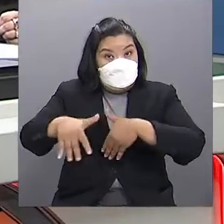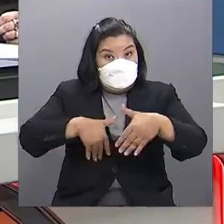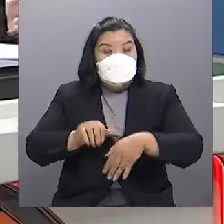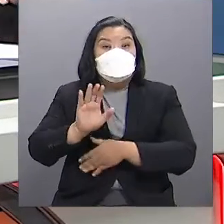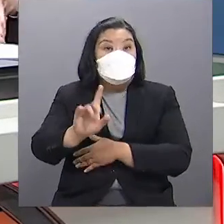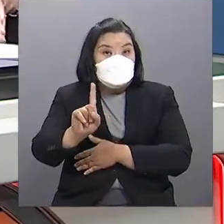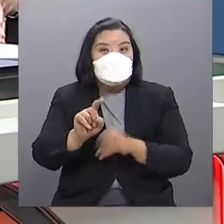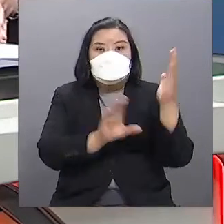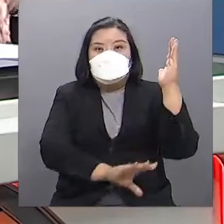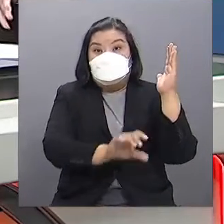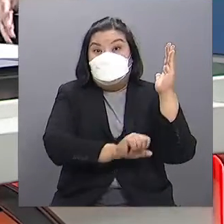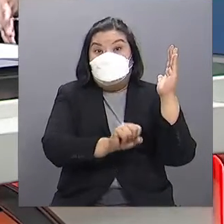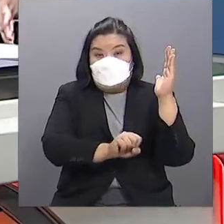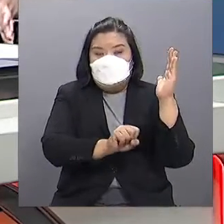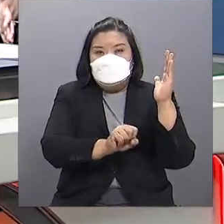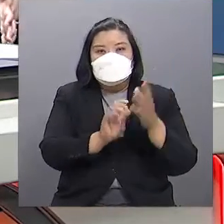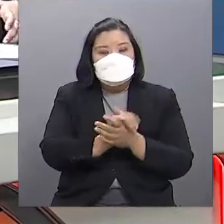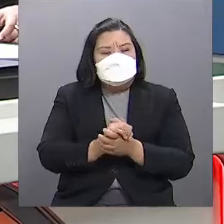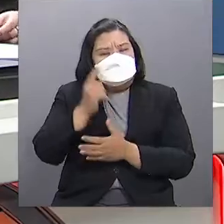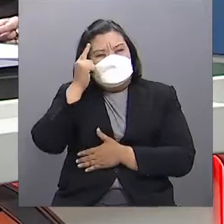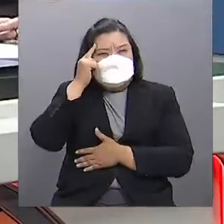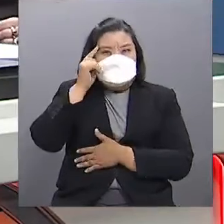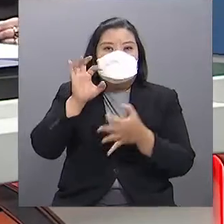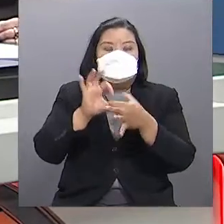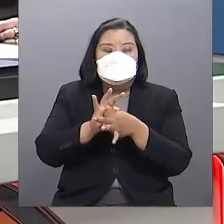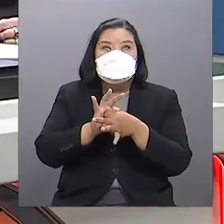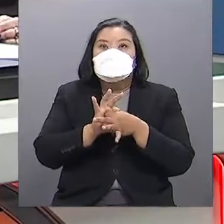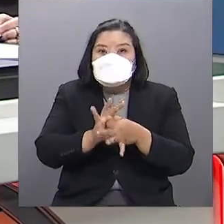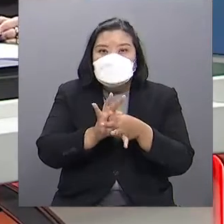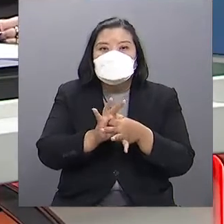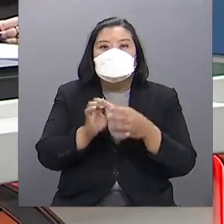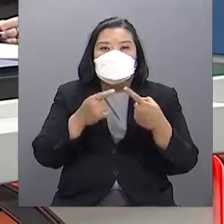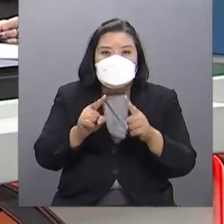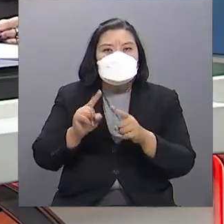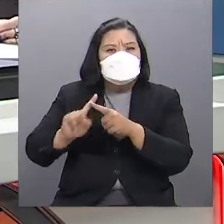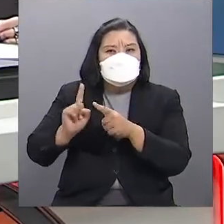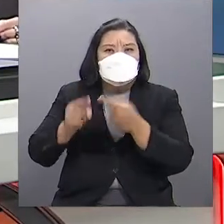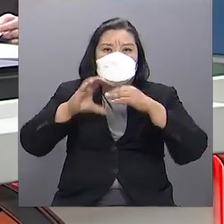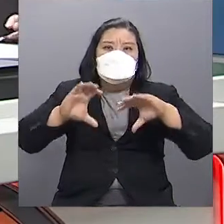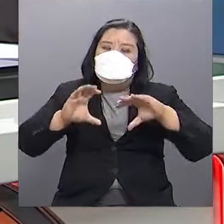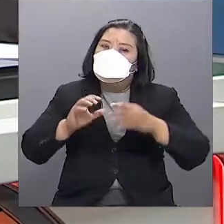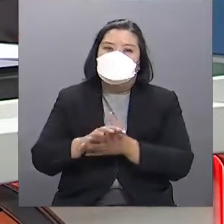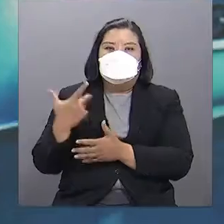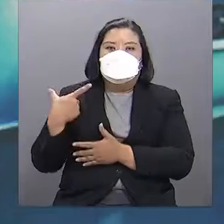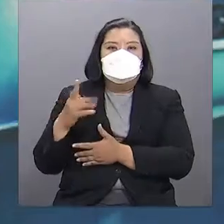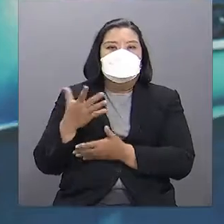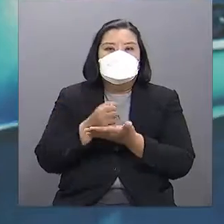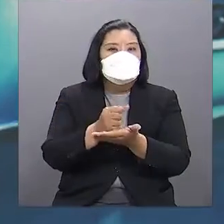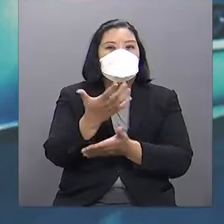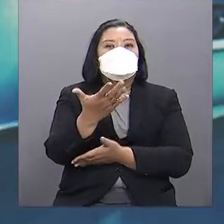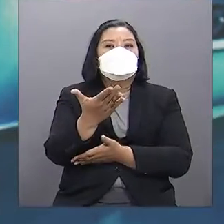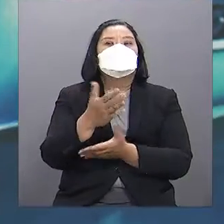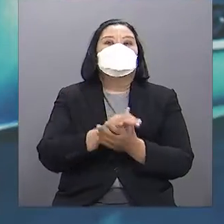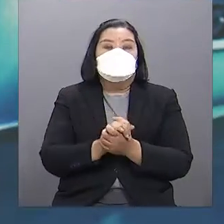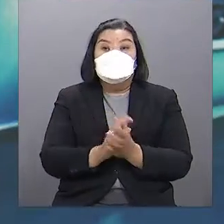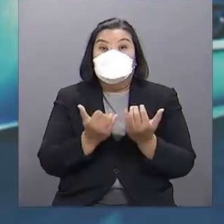ว่าเป็นภาพสะท้อนถึงการล็อกดาวน์และมาตรการต่างๆออกมานั้นอาจจะไม่ได้ผลนะคะขณะเดียวกันที่จังหวัดภูเก็ตเอง